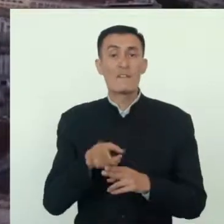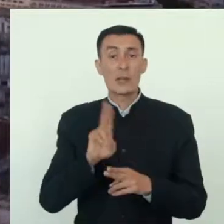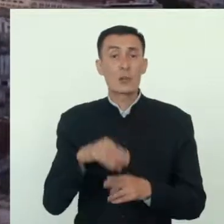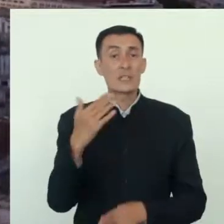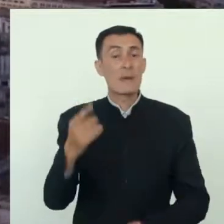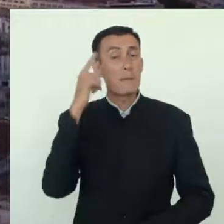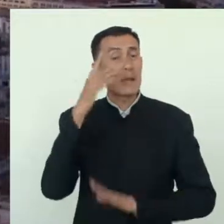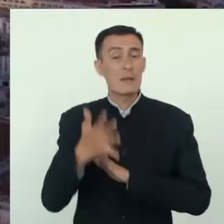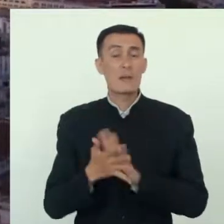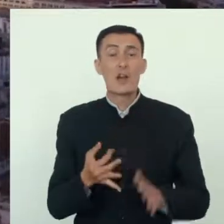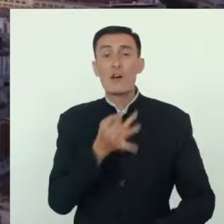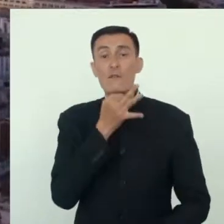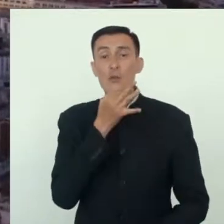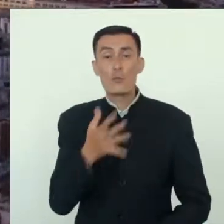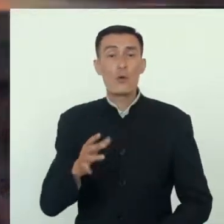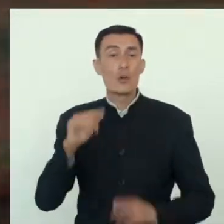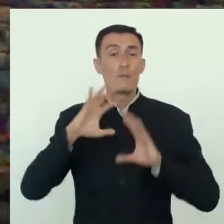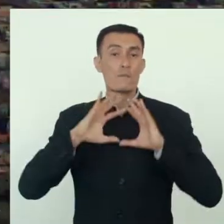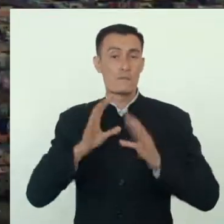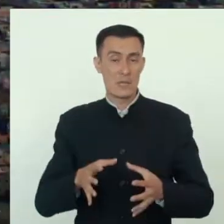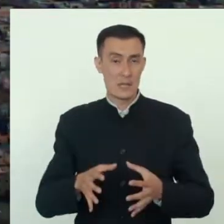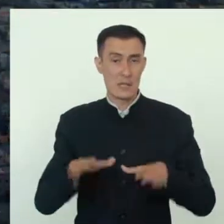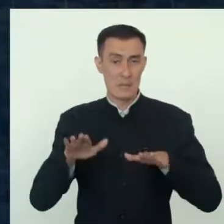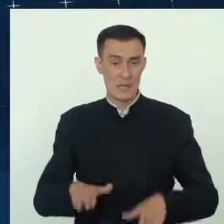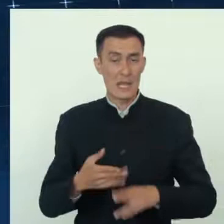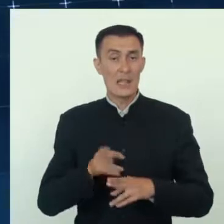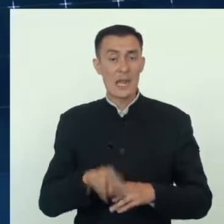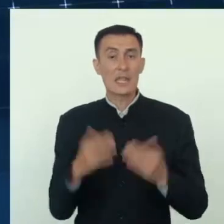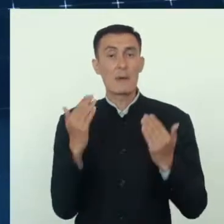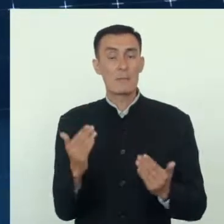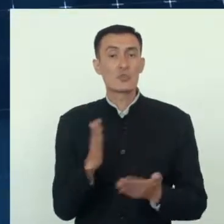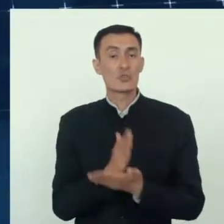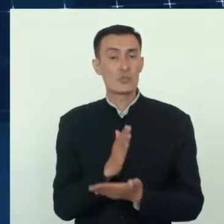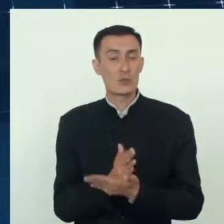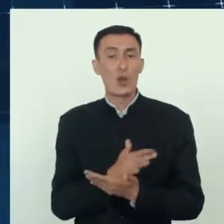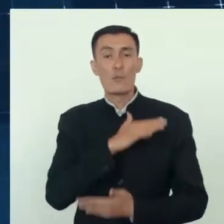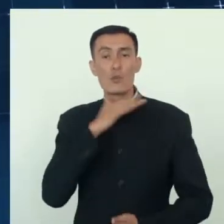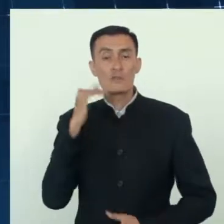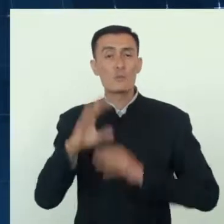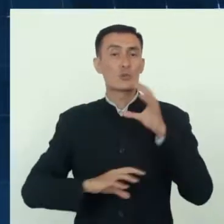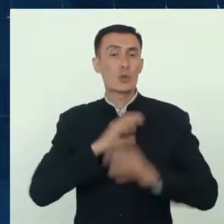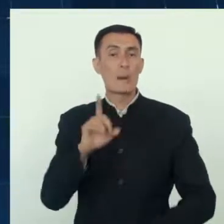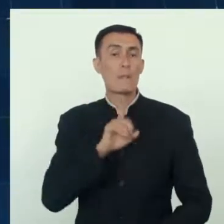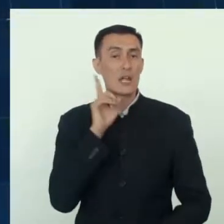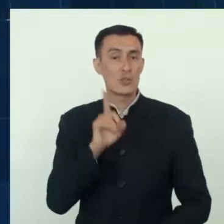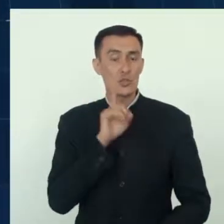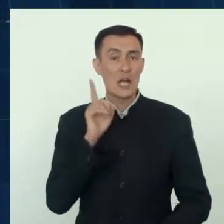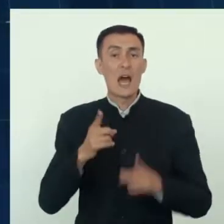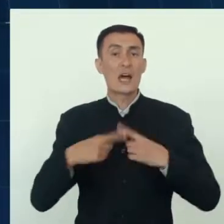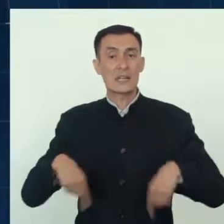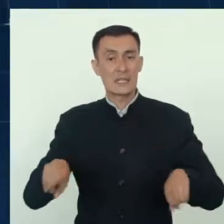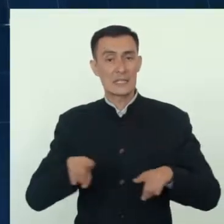в которой тебя поймут в любой точке земного шара. На данный момент существует множество международных